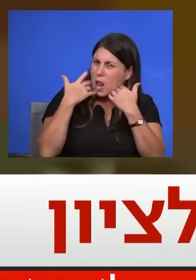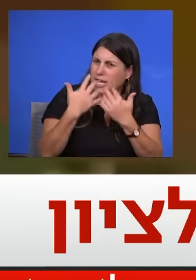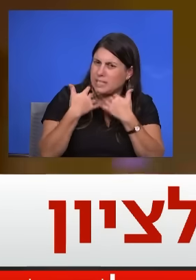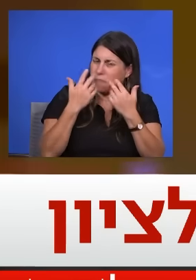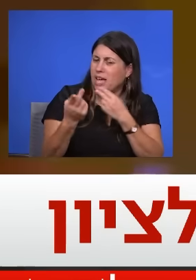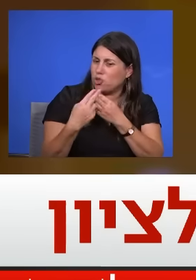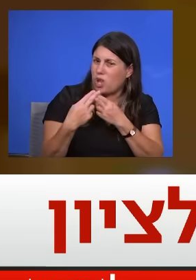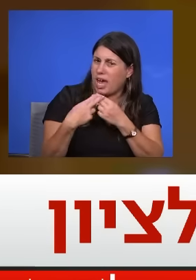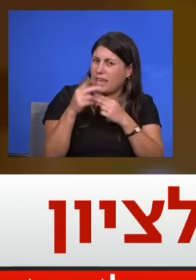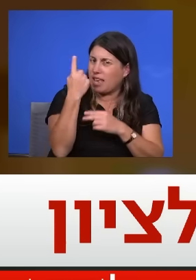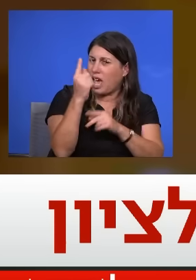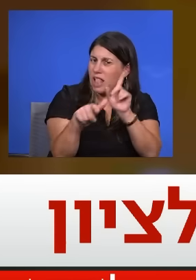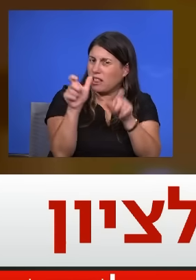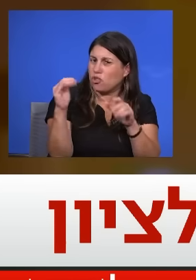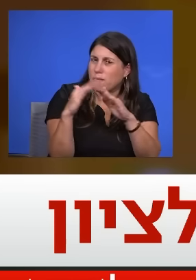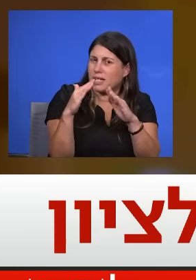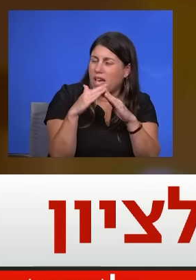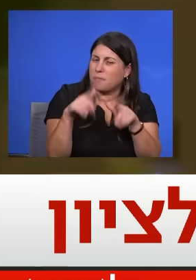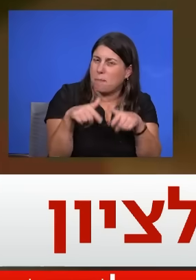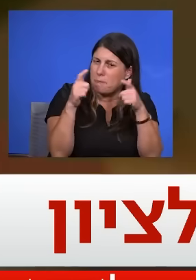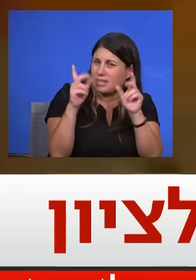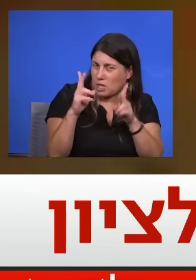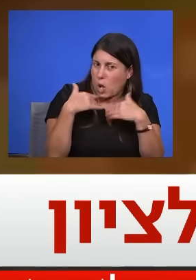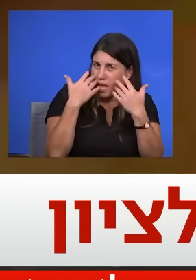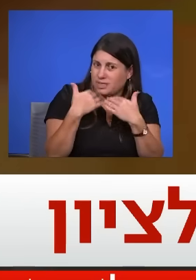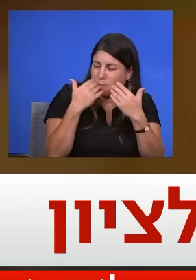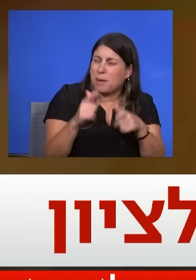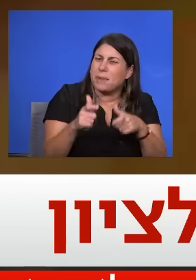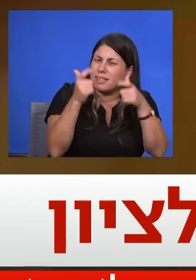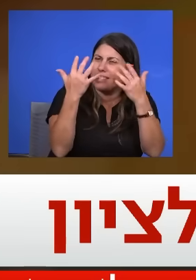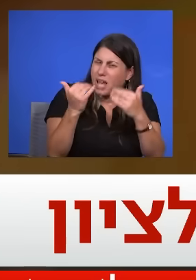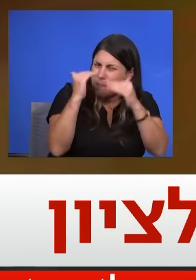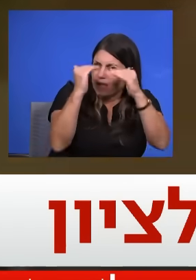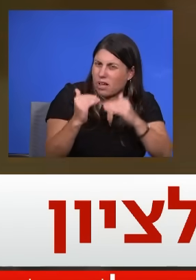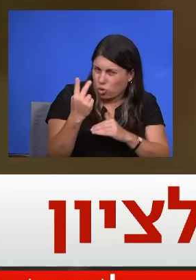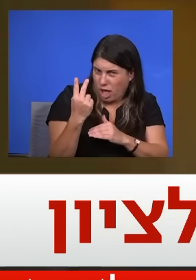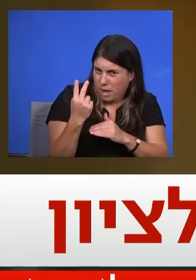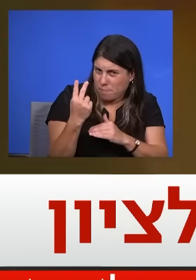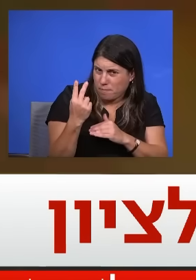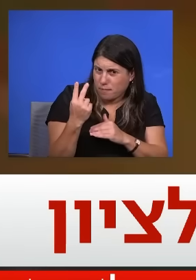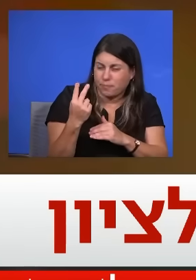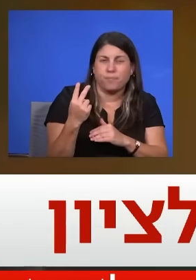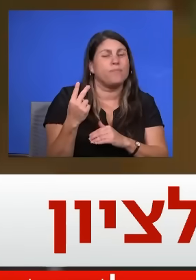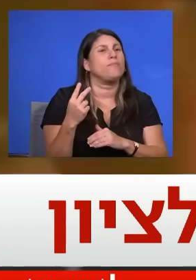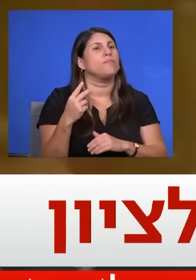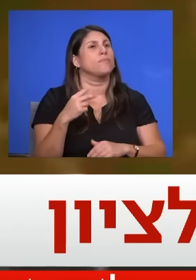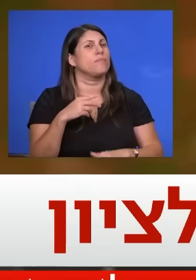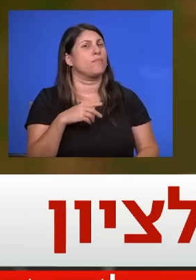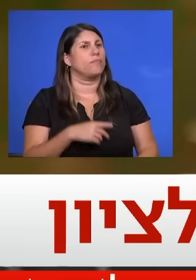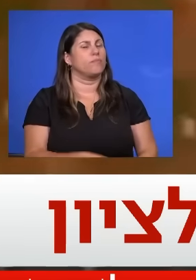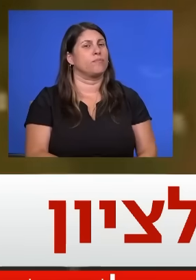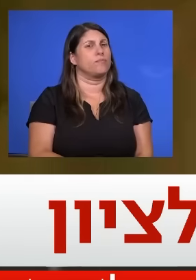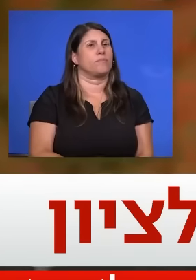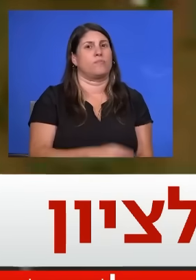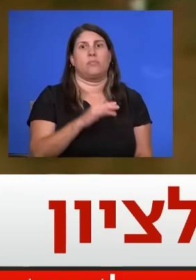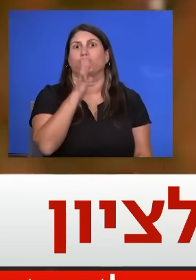האנשים שמתגוררים בבניין הזה, בניין בין כמה קומות? שתיים? או יותר? יש פה כל כך הרבה אנשים. מיד